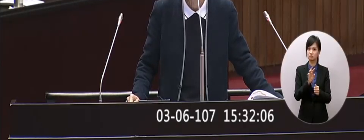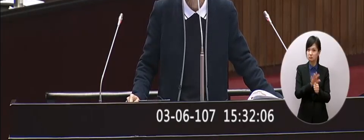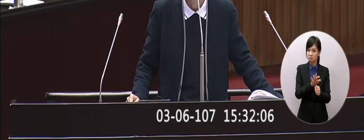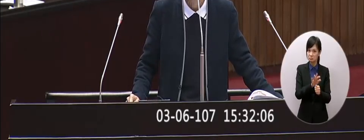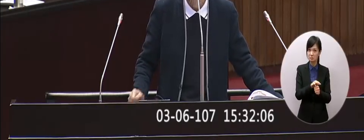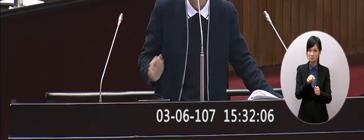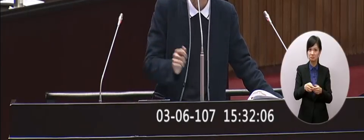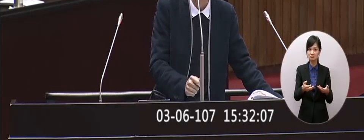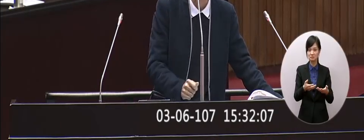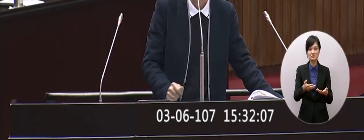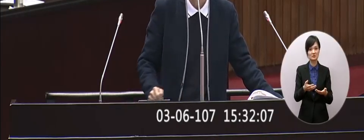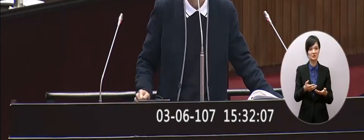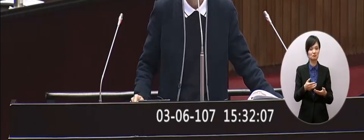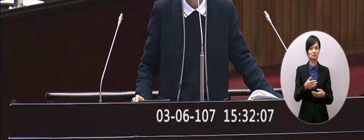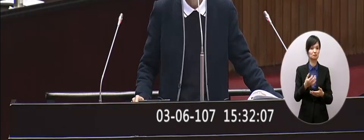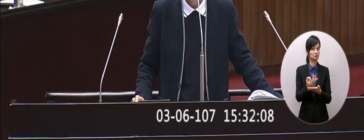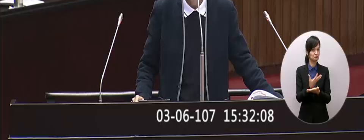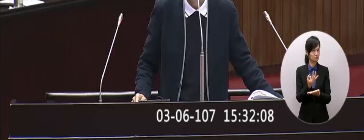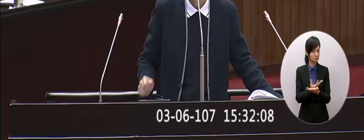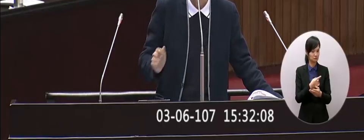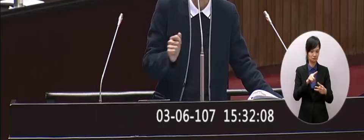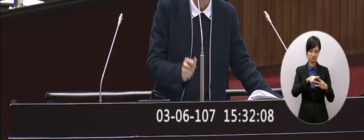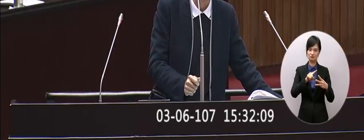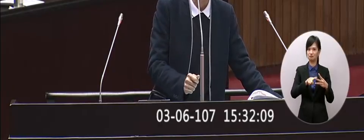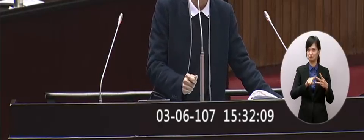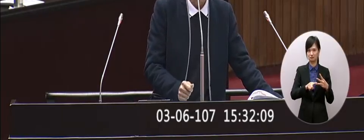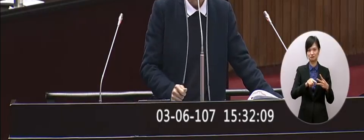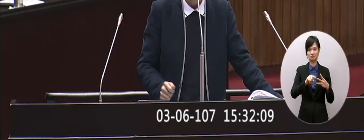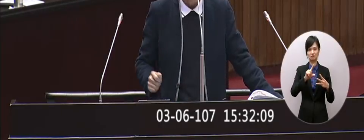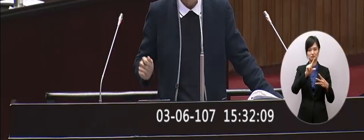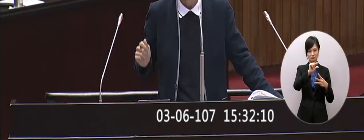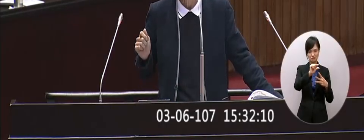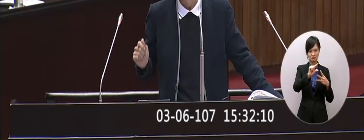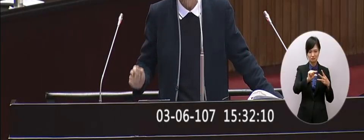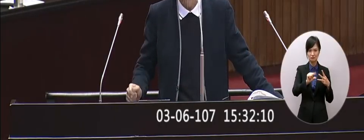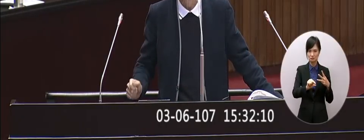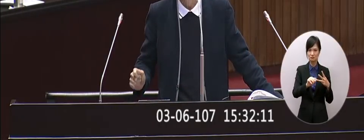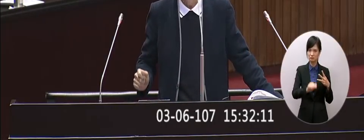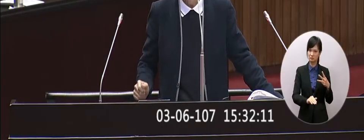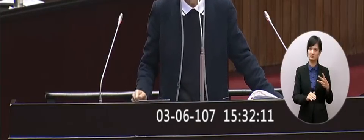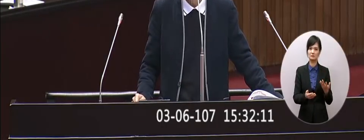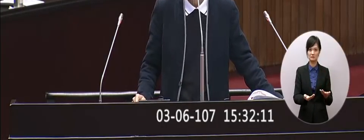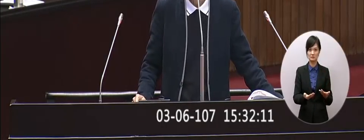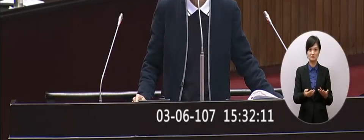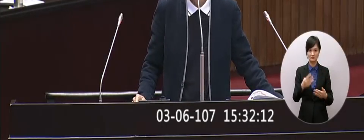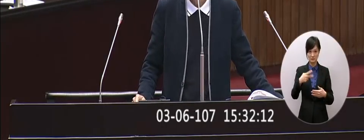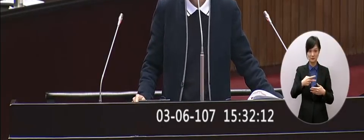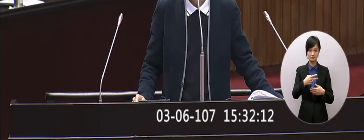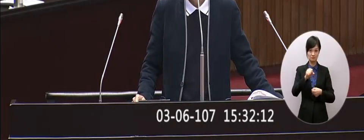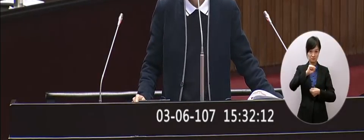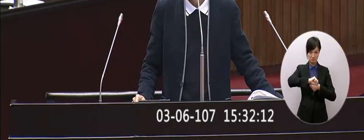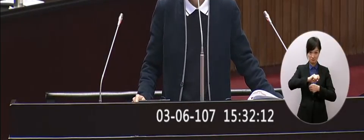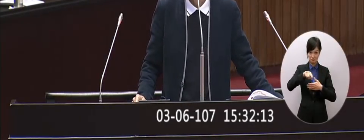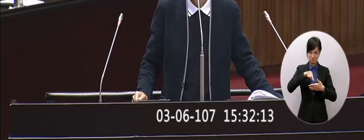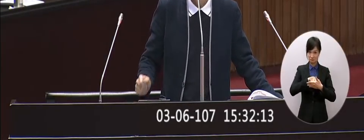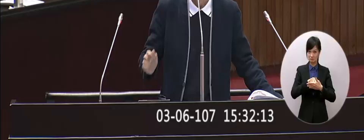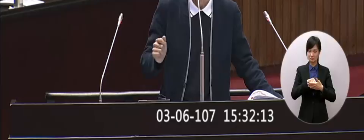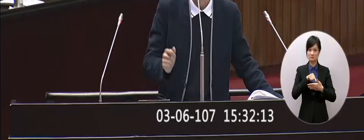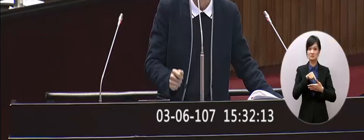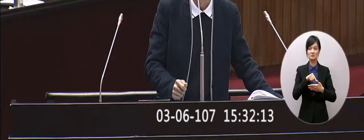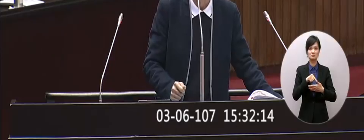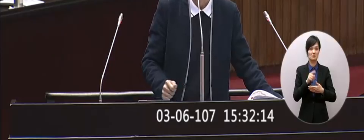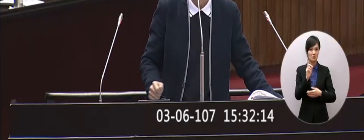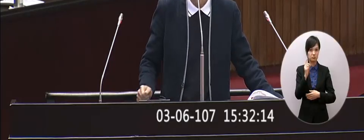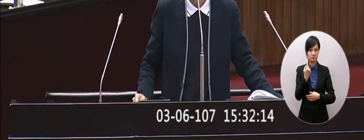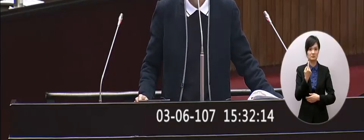会提出这个三 D？ 因为这个三 D 再加上这个背后的因素，其实这个